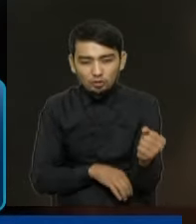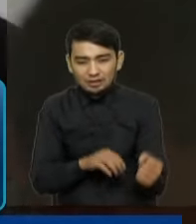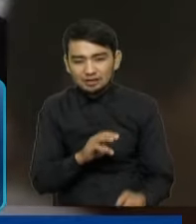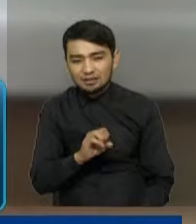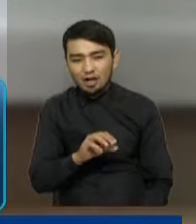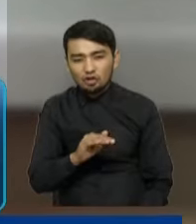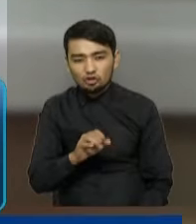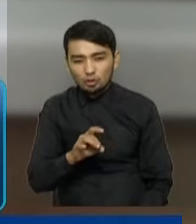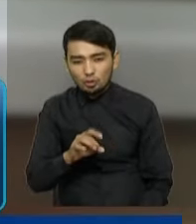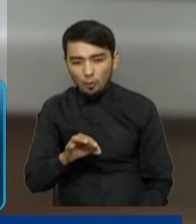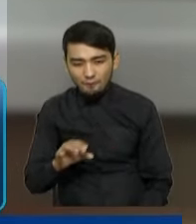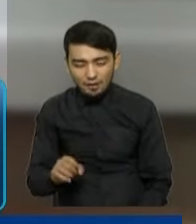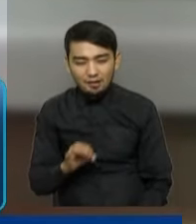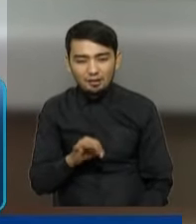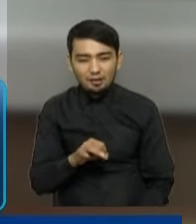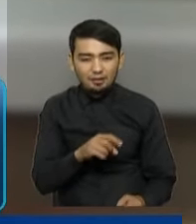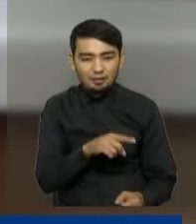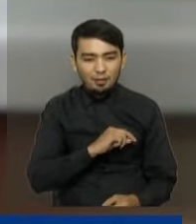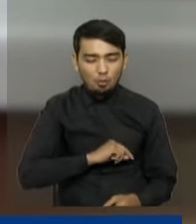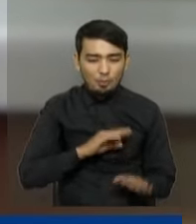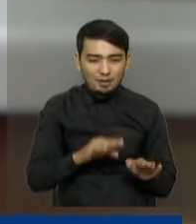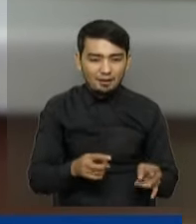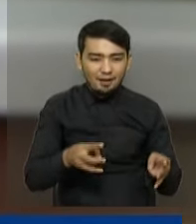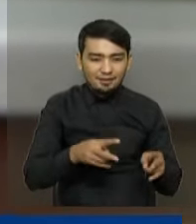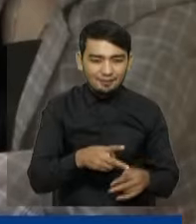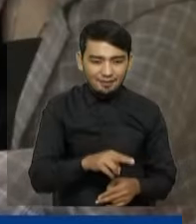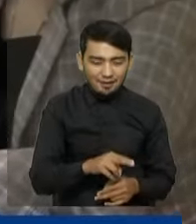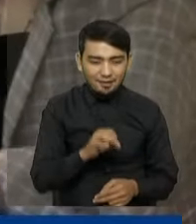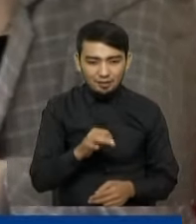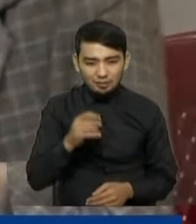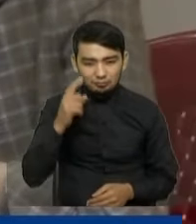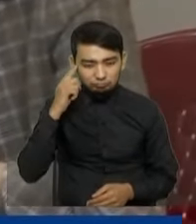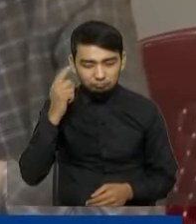было остаться на рабочем месте. И здесь учитывается уровень